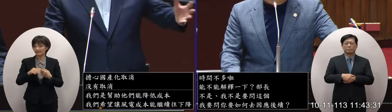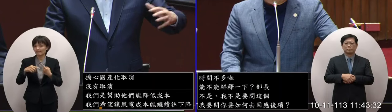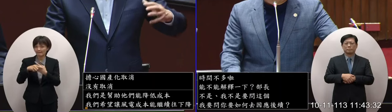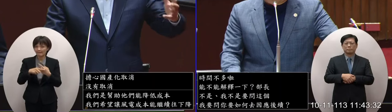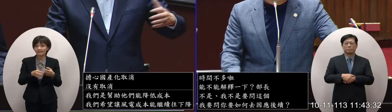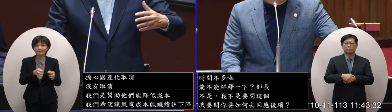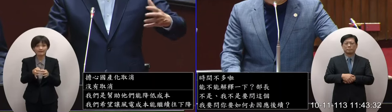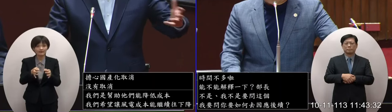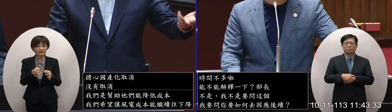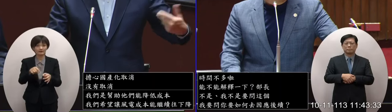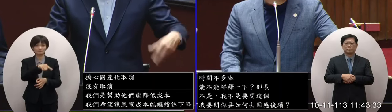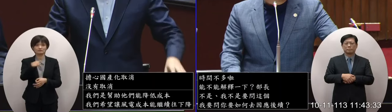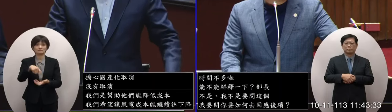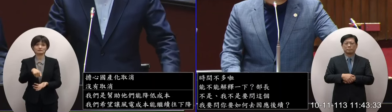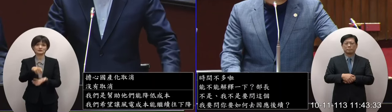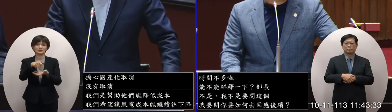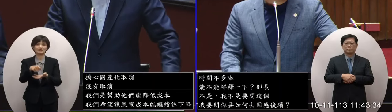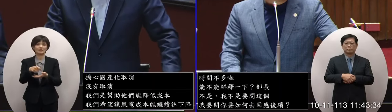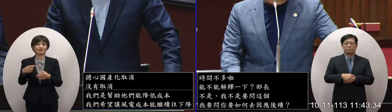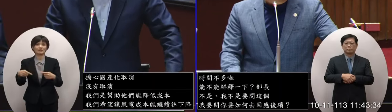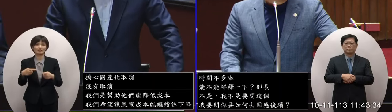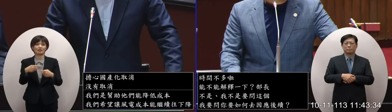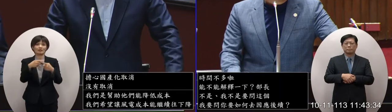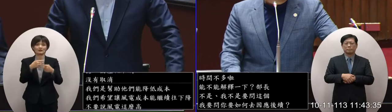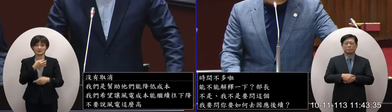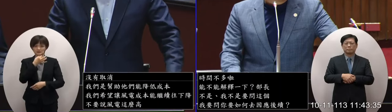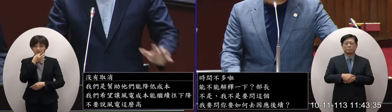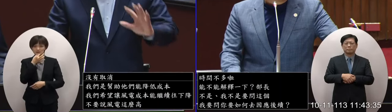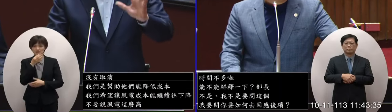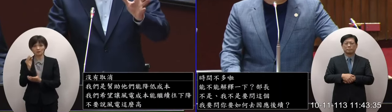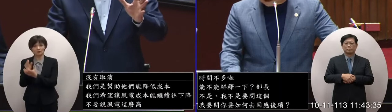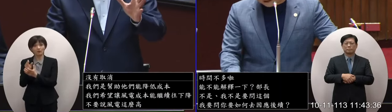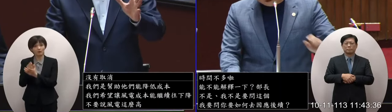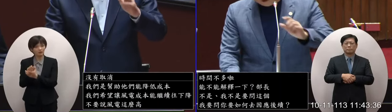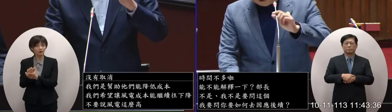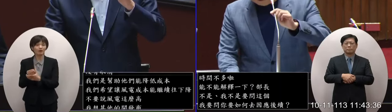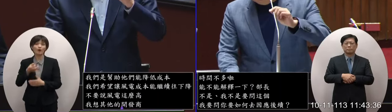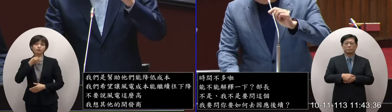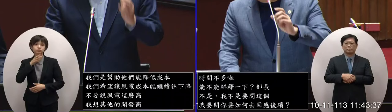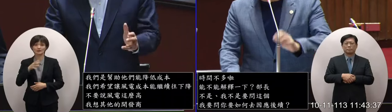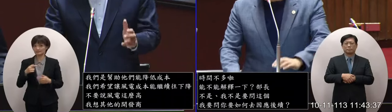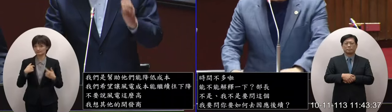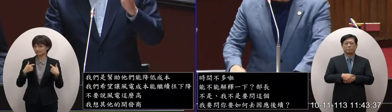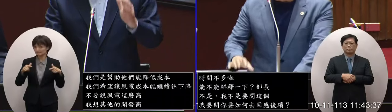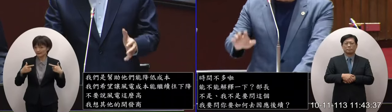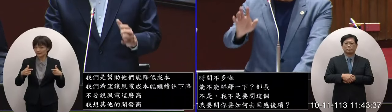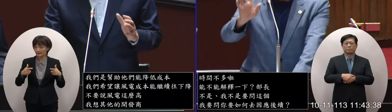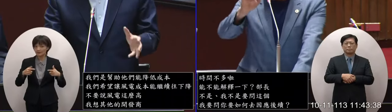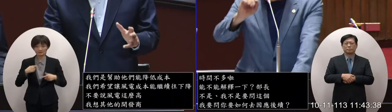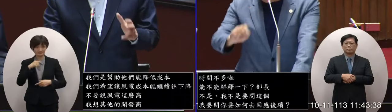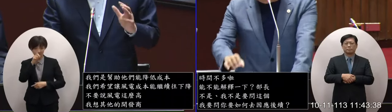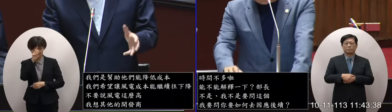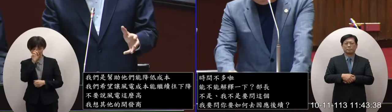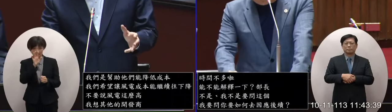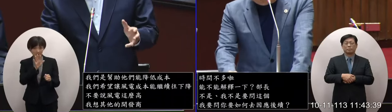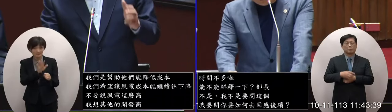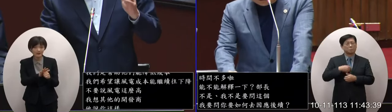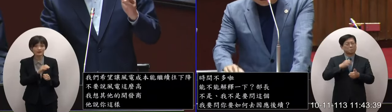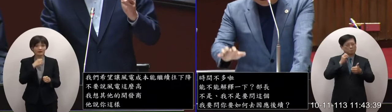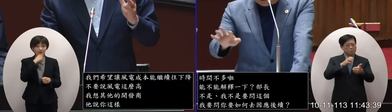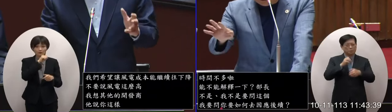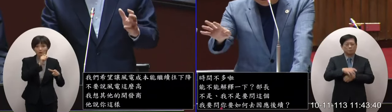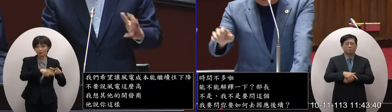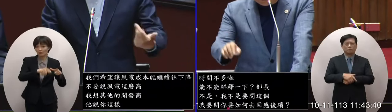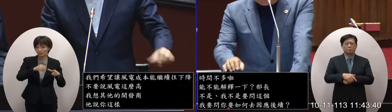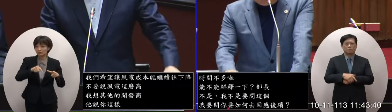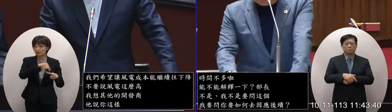说啊，你按呢，这个可能这个投资者不愿意，我们没有那个意思，我们是帮助国产化的公司，